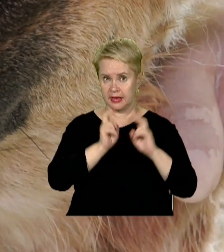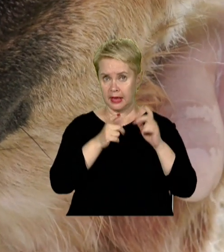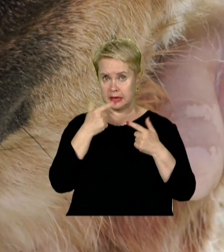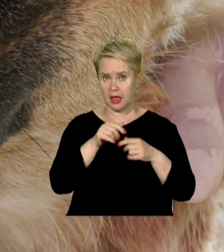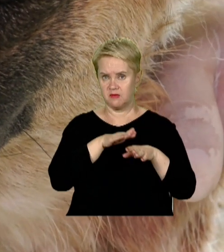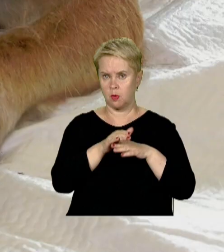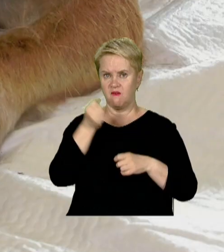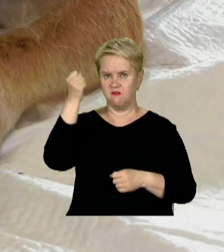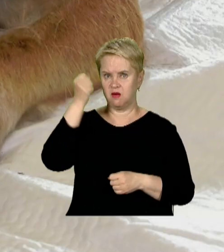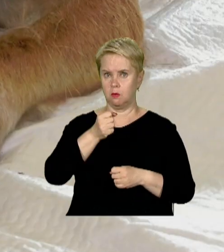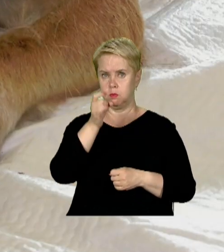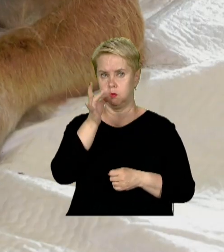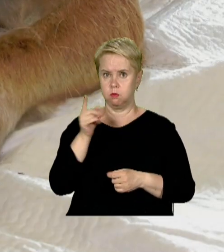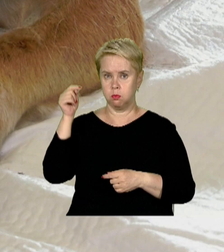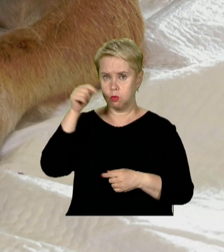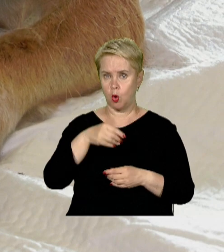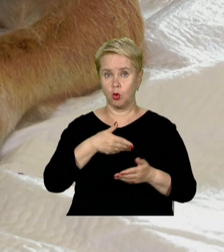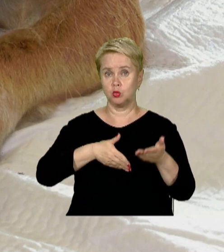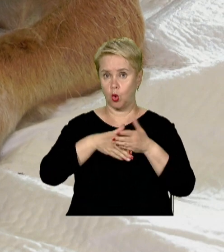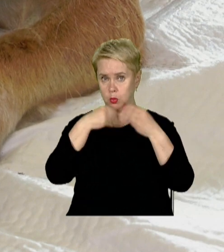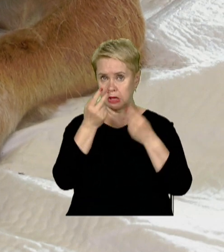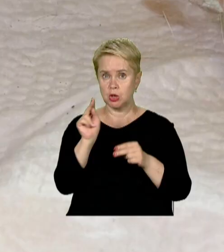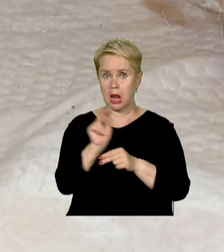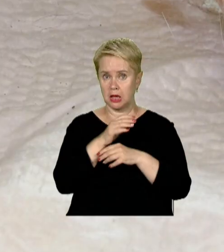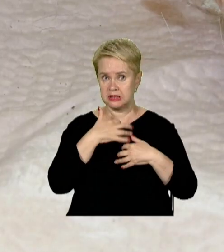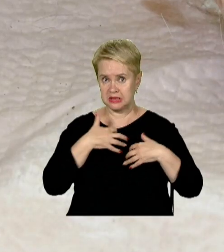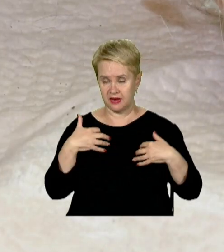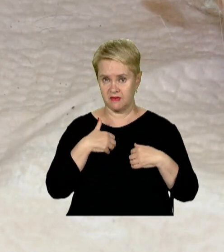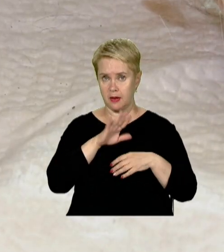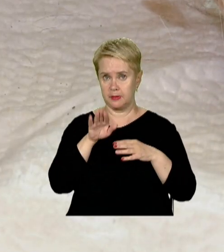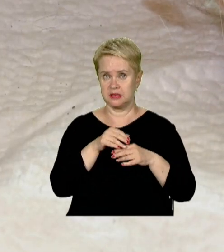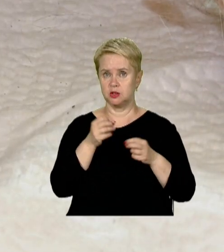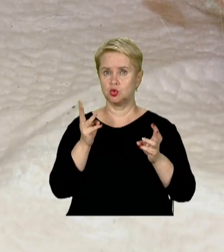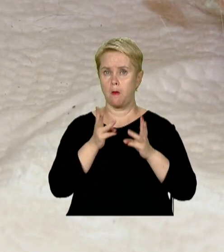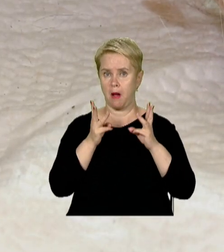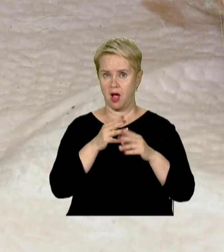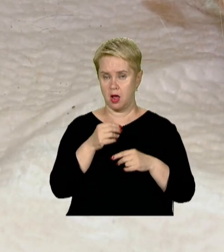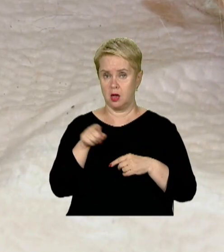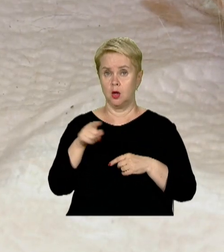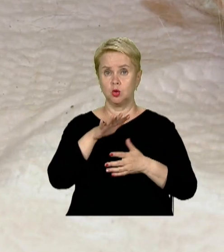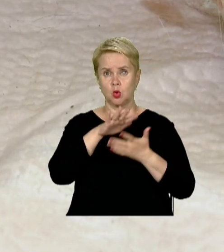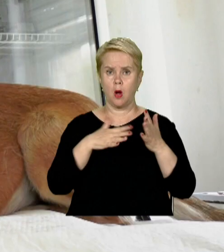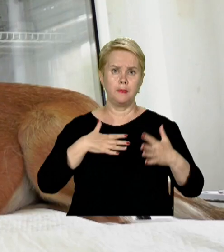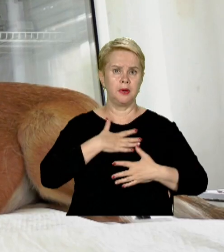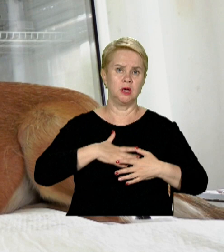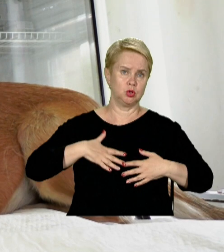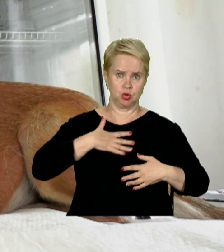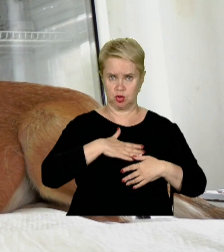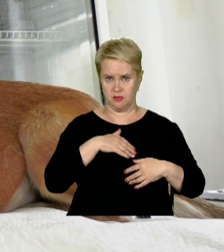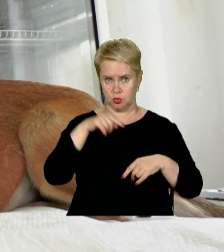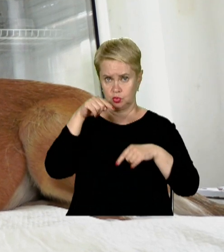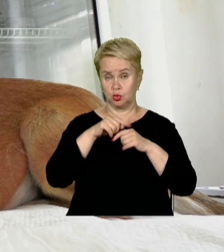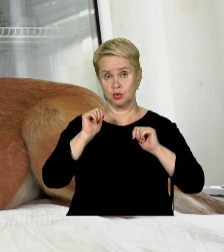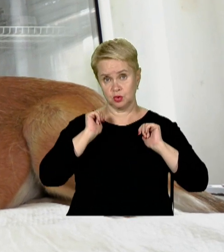де відбувся вибух. Допомогу надали і зараз лікують тваринку від запалення. Хвостата і досі переживає стрес і